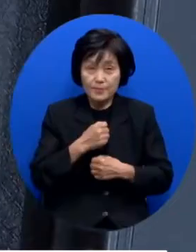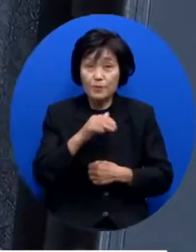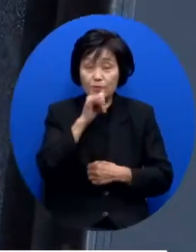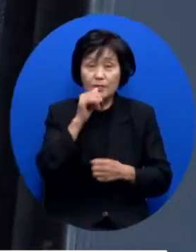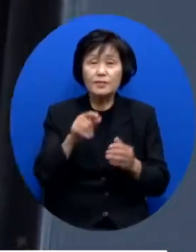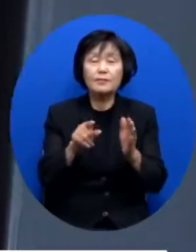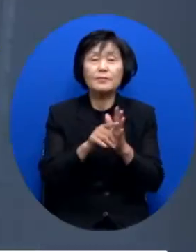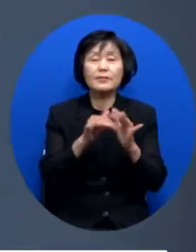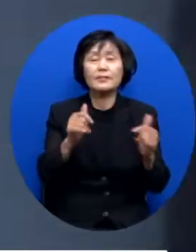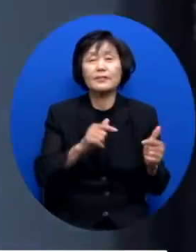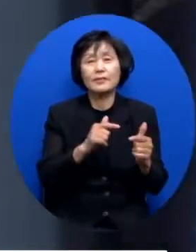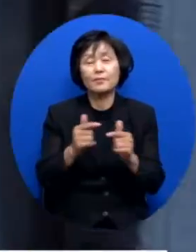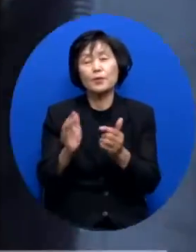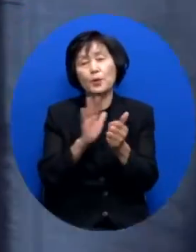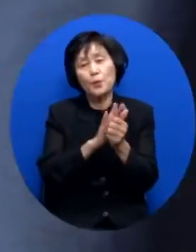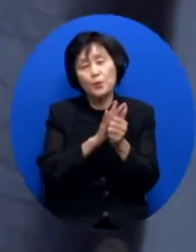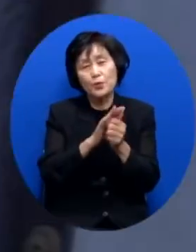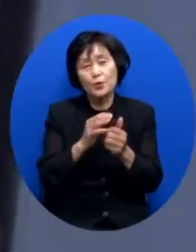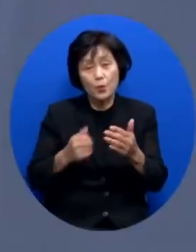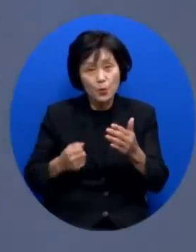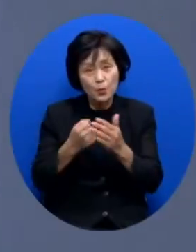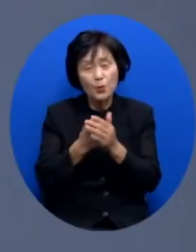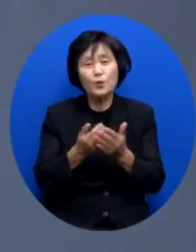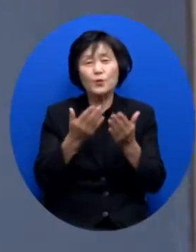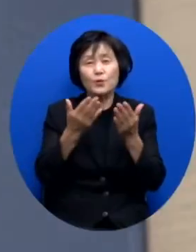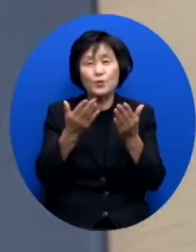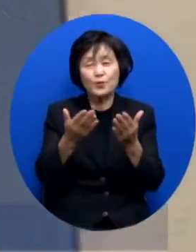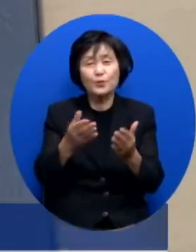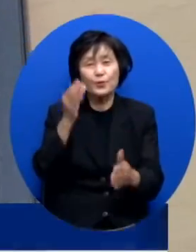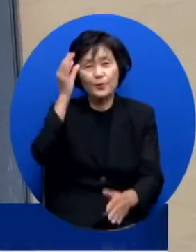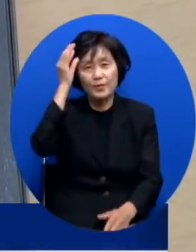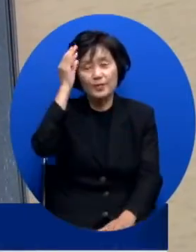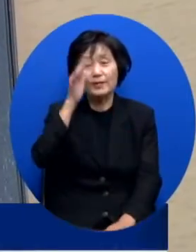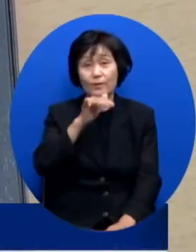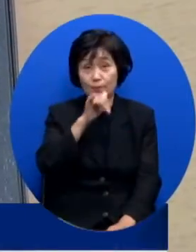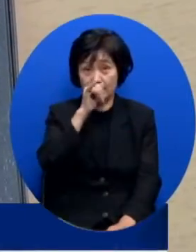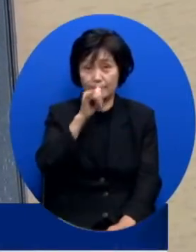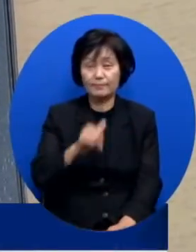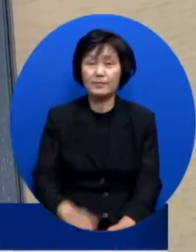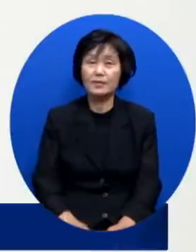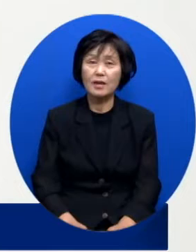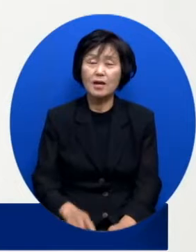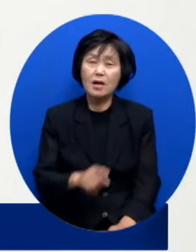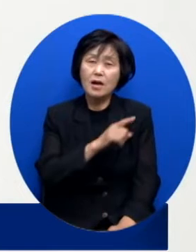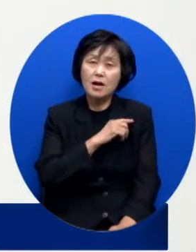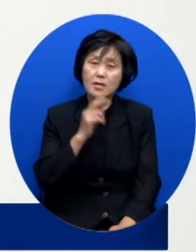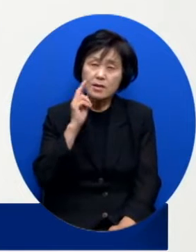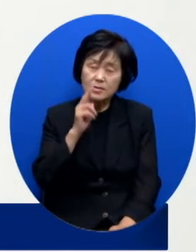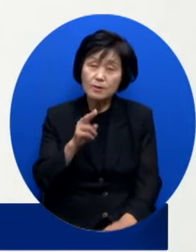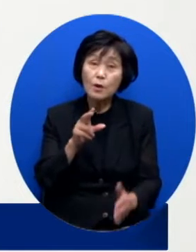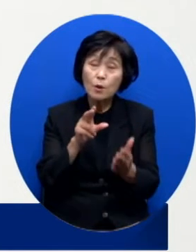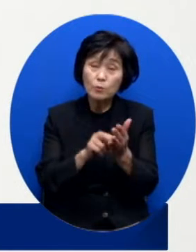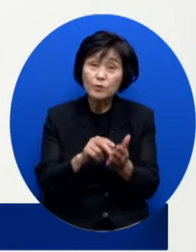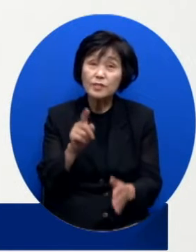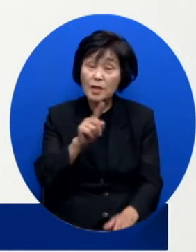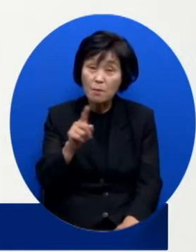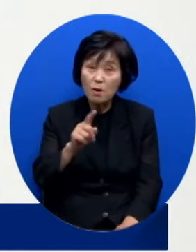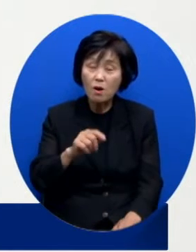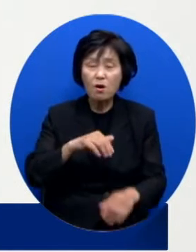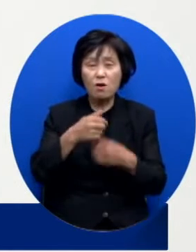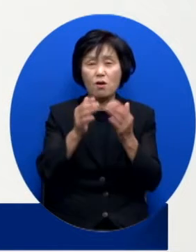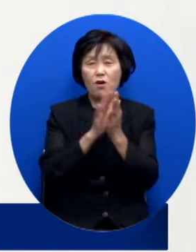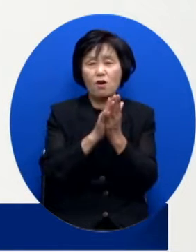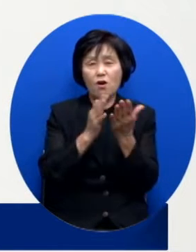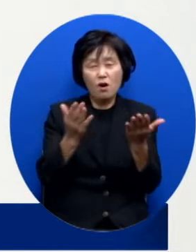위로와 용기를 주길 기대했습니다. 교회가 직면한 가장 심각한 문제는 보급할 성경이